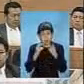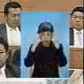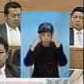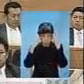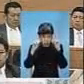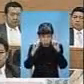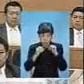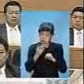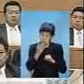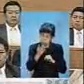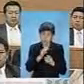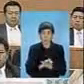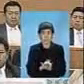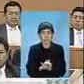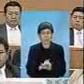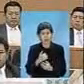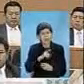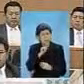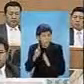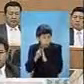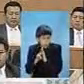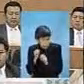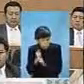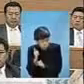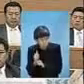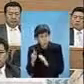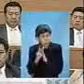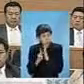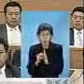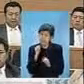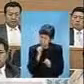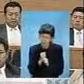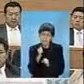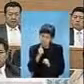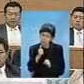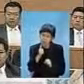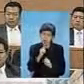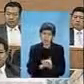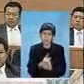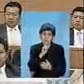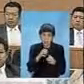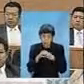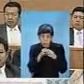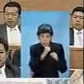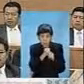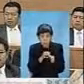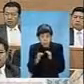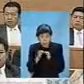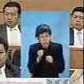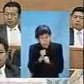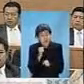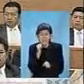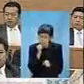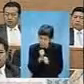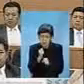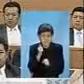นตรีนั่งอยู่หัวโต๊ะถามกฤษฎีกาว่าทำได้ไหมกฤษฎีกาบอกว่าทำได้ถามหน่วยงานที่มาชี้แจงบอกว่าทำได้ไหมหน่วย